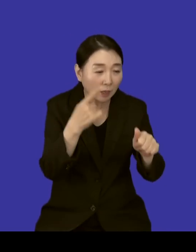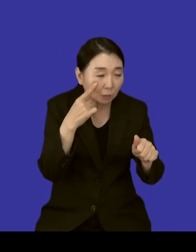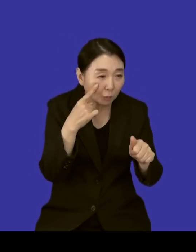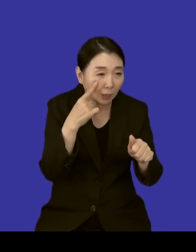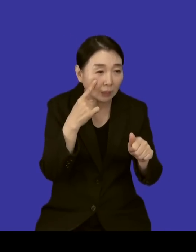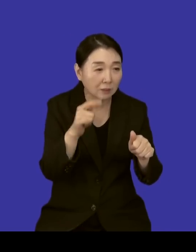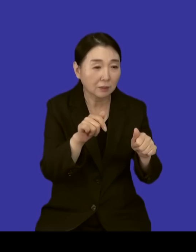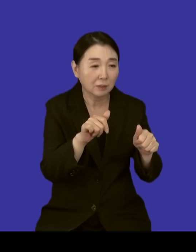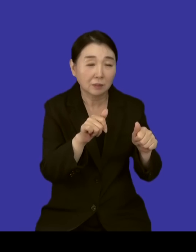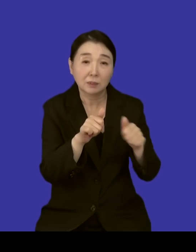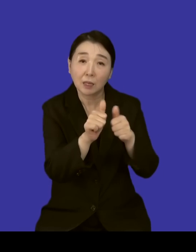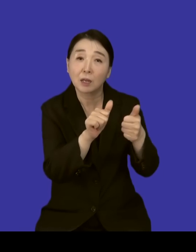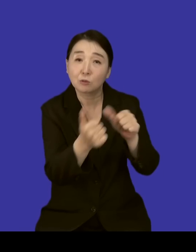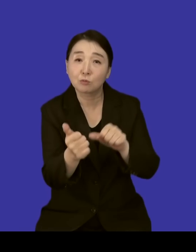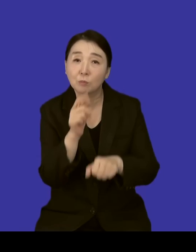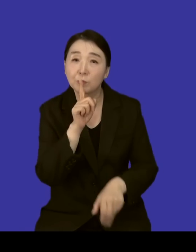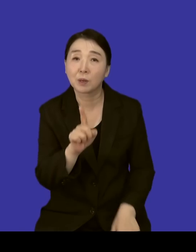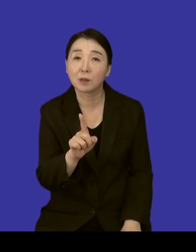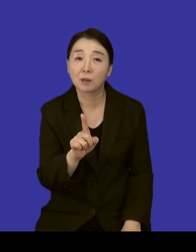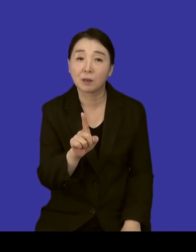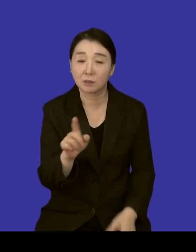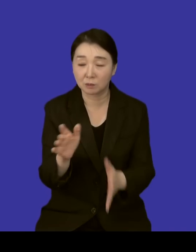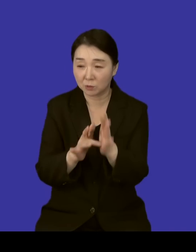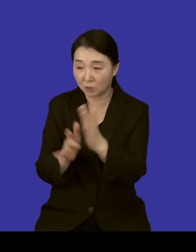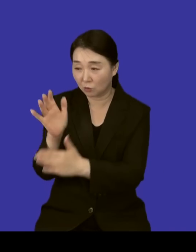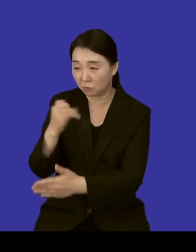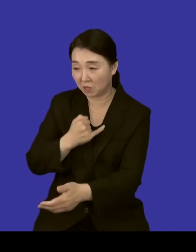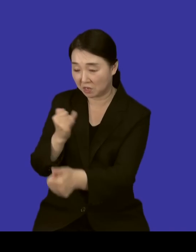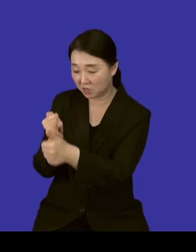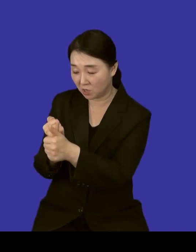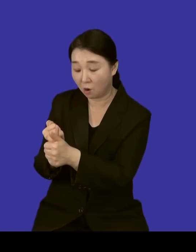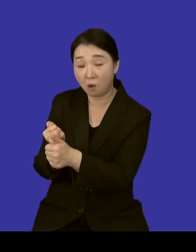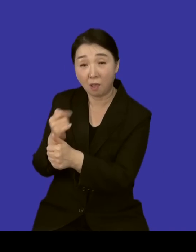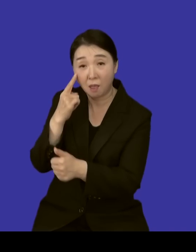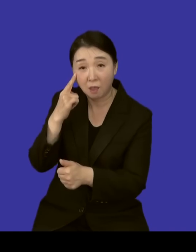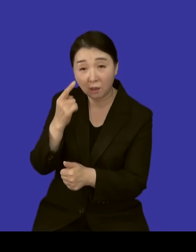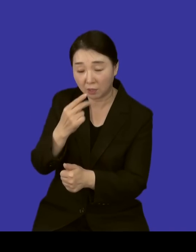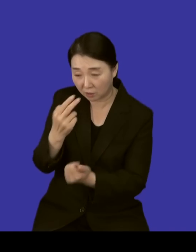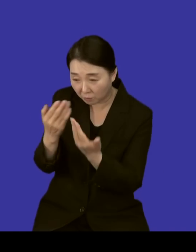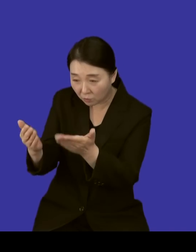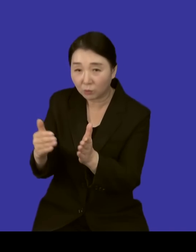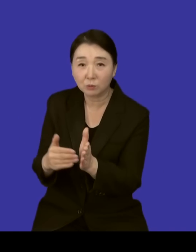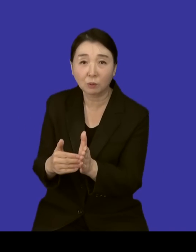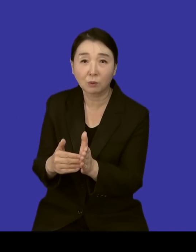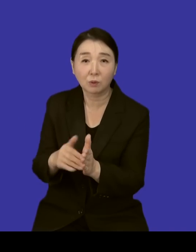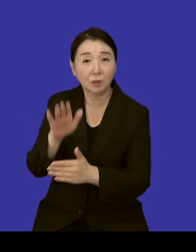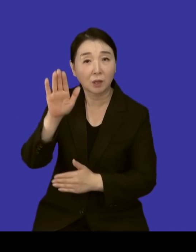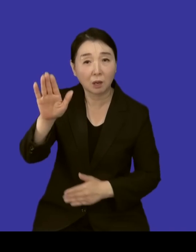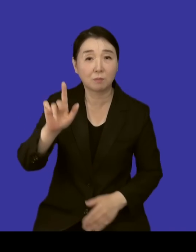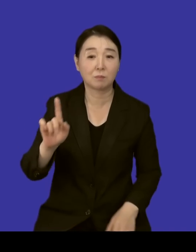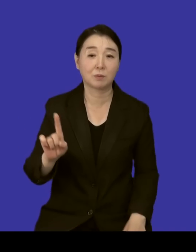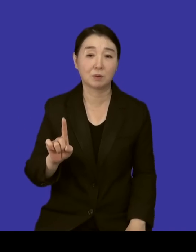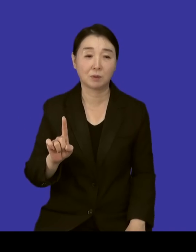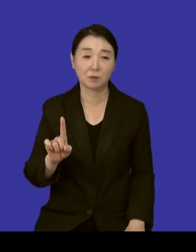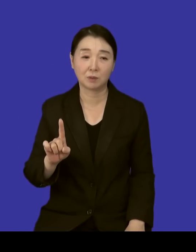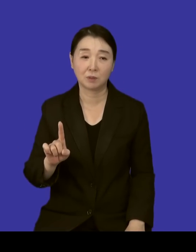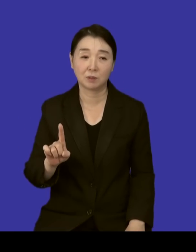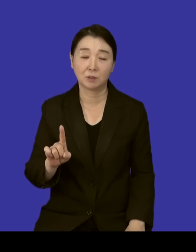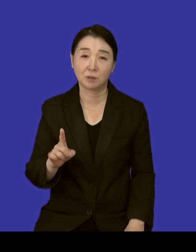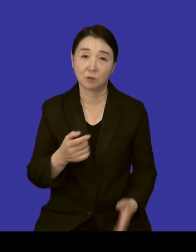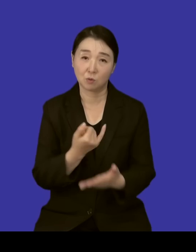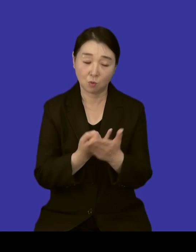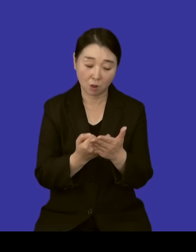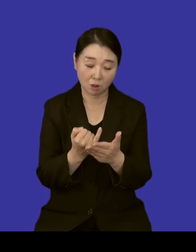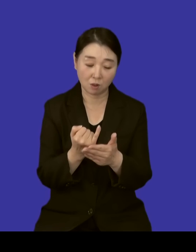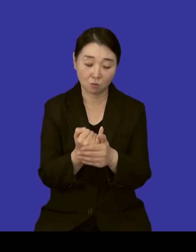네. 그런데 예수님을 신랑으로 삼았으니까 내 생명을 내놨고 이제 앞으로도 고아와 과부를